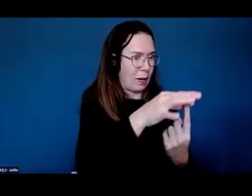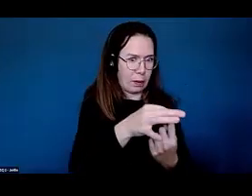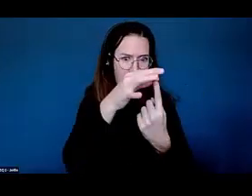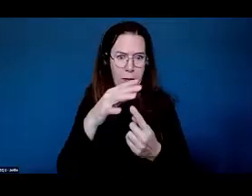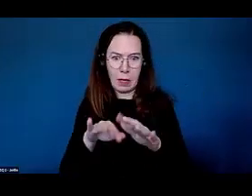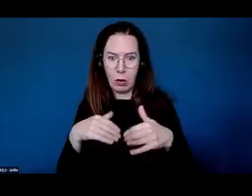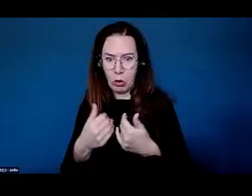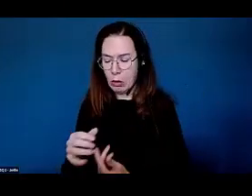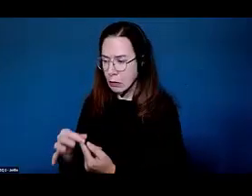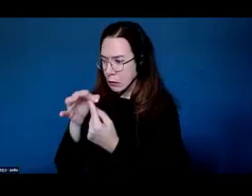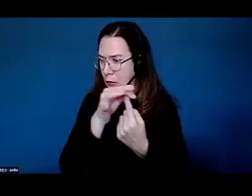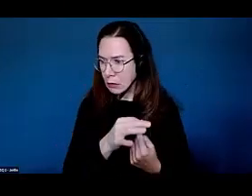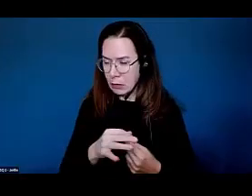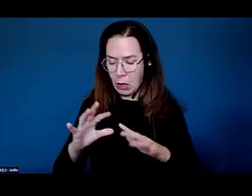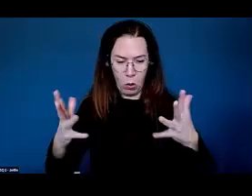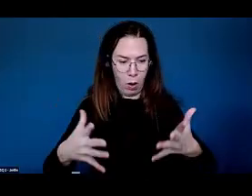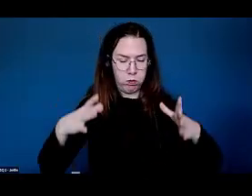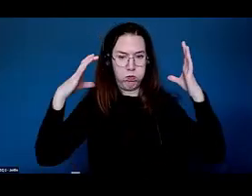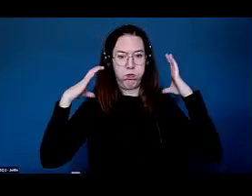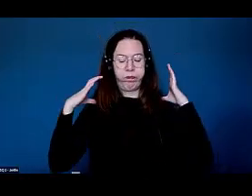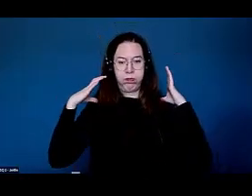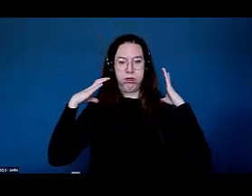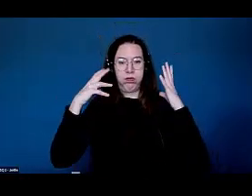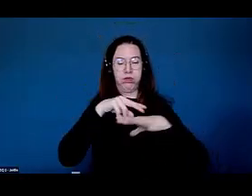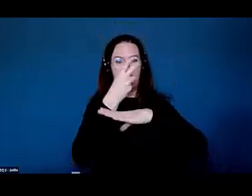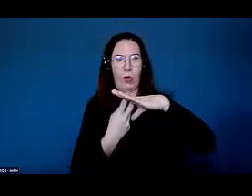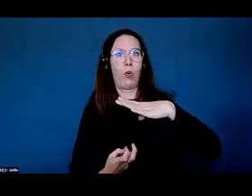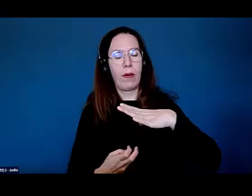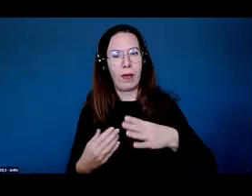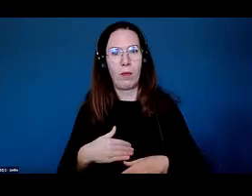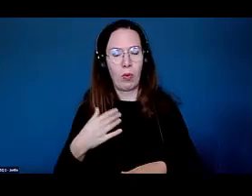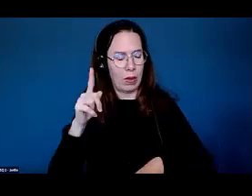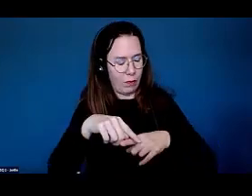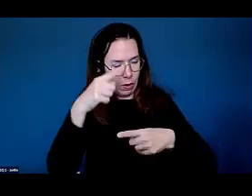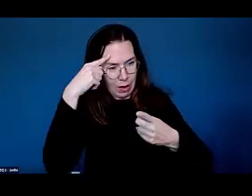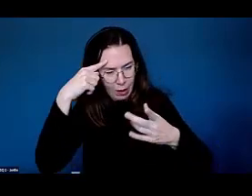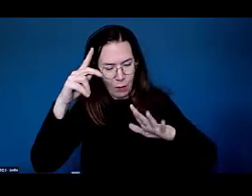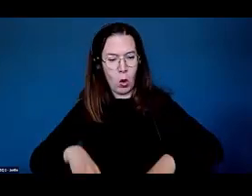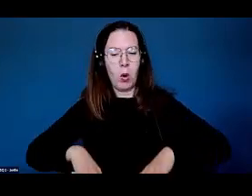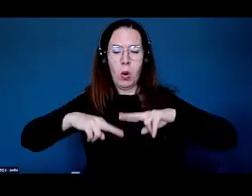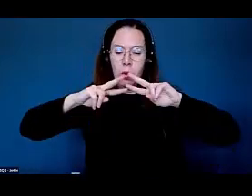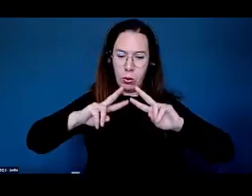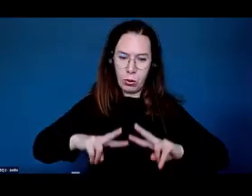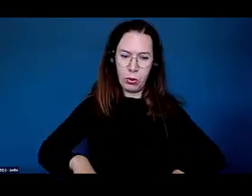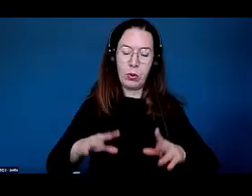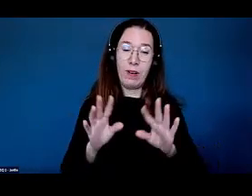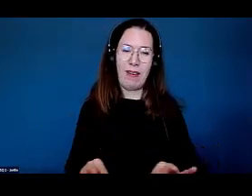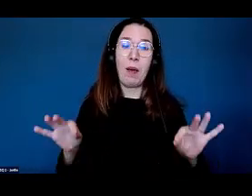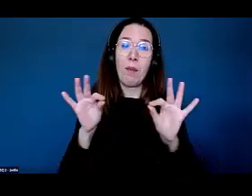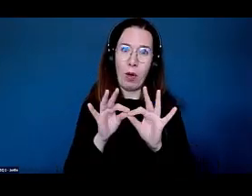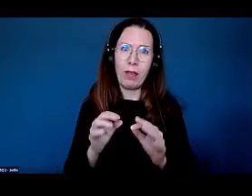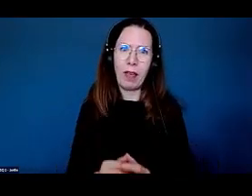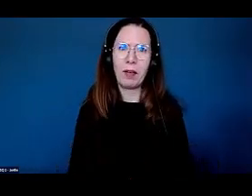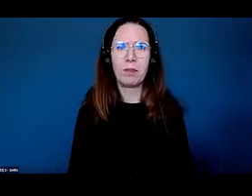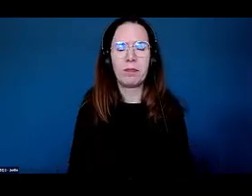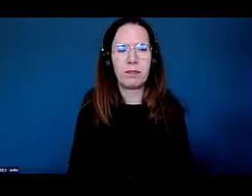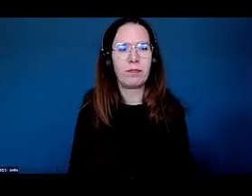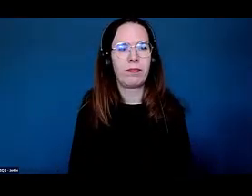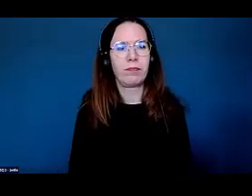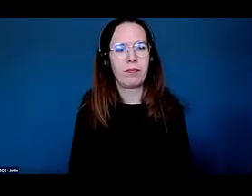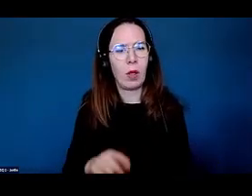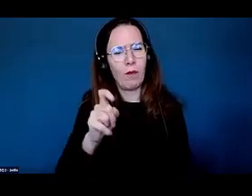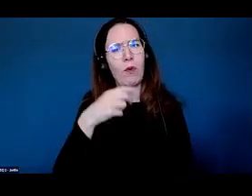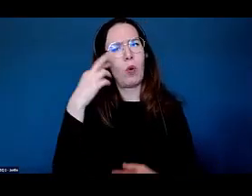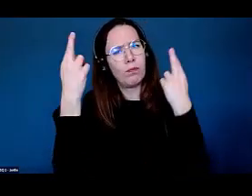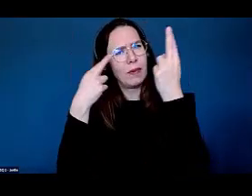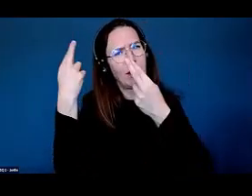parfois, on se sent immobilisé par les priorités parce qu'on ne prend pas le temps, de se poser, de respirer. Donc, je